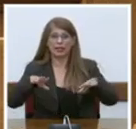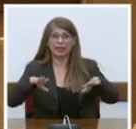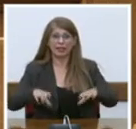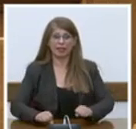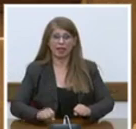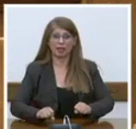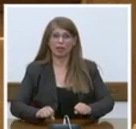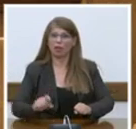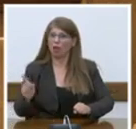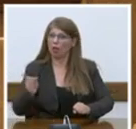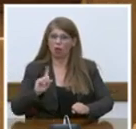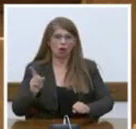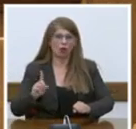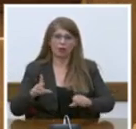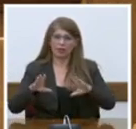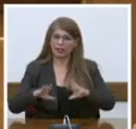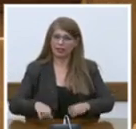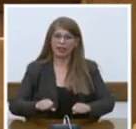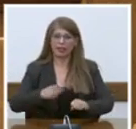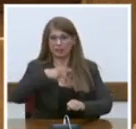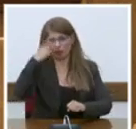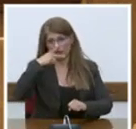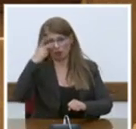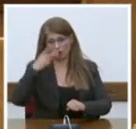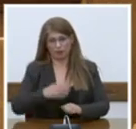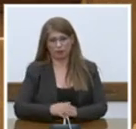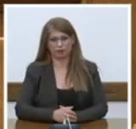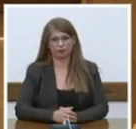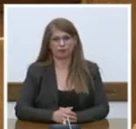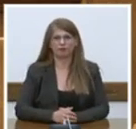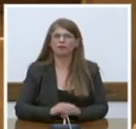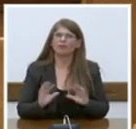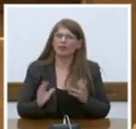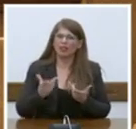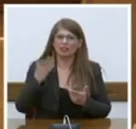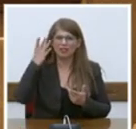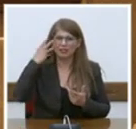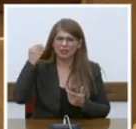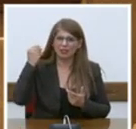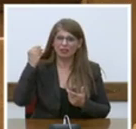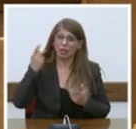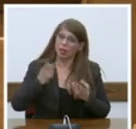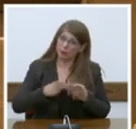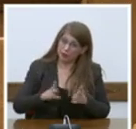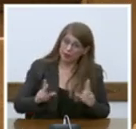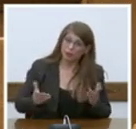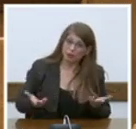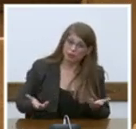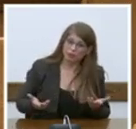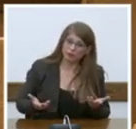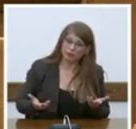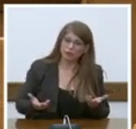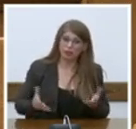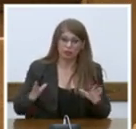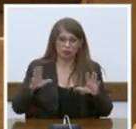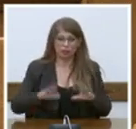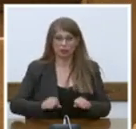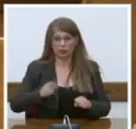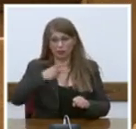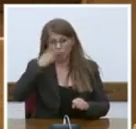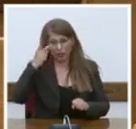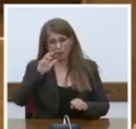και όχι για κυριαρχικά δικαιώματα. Γιατί τα ξεχνάτε, επιτρέπετε? Κυριαρχικά δικαιώματα είναι η